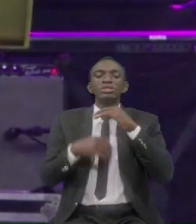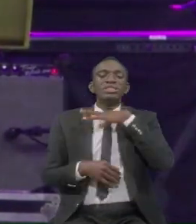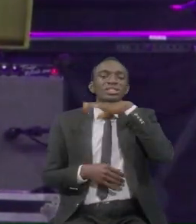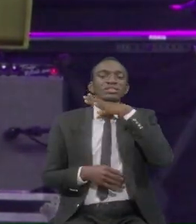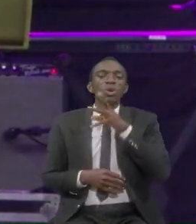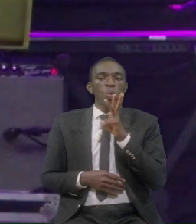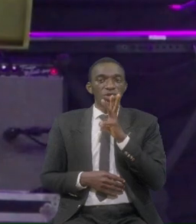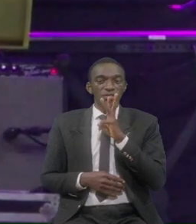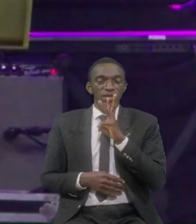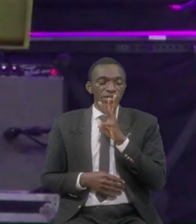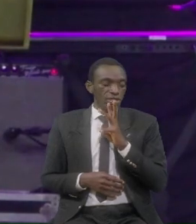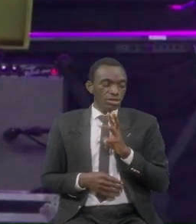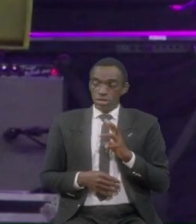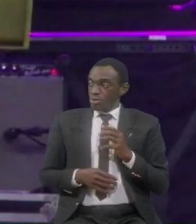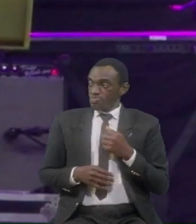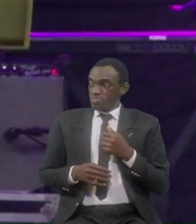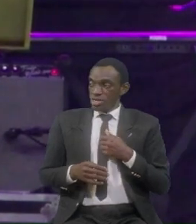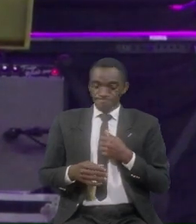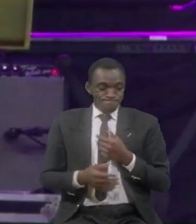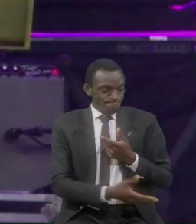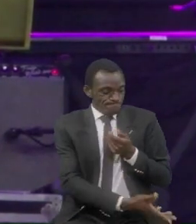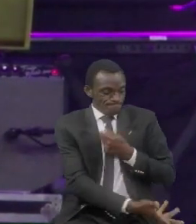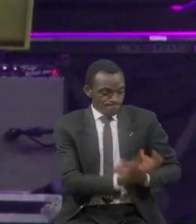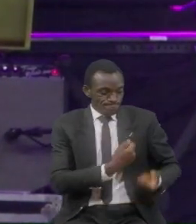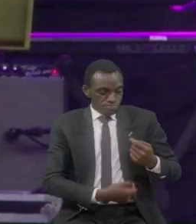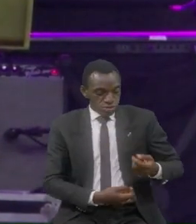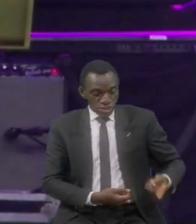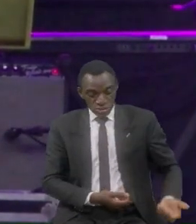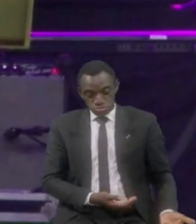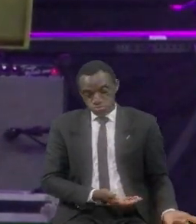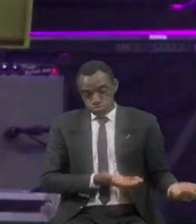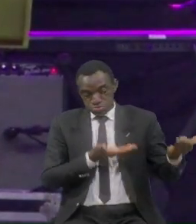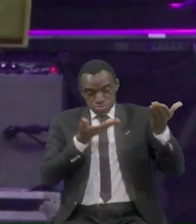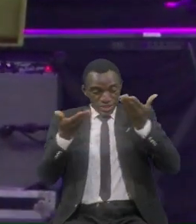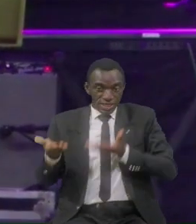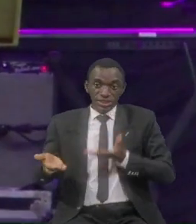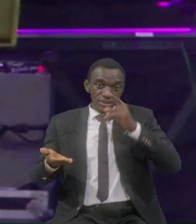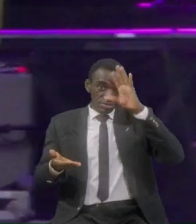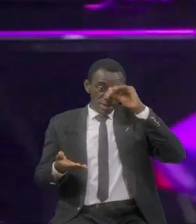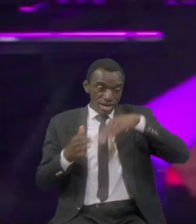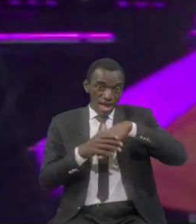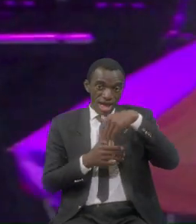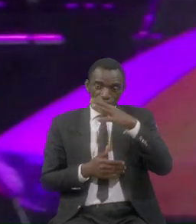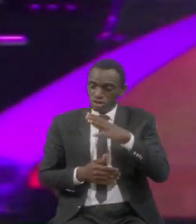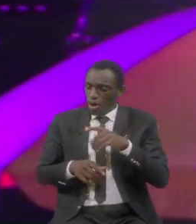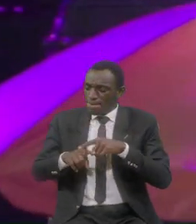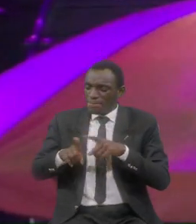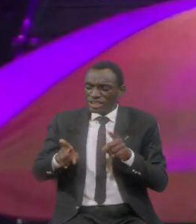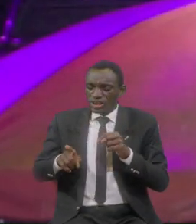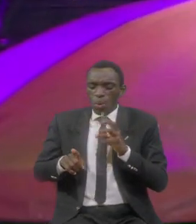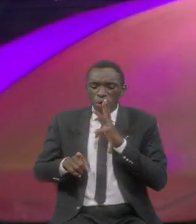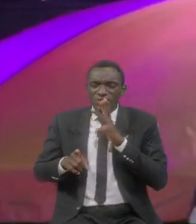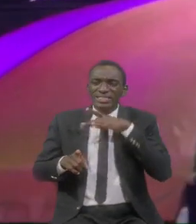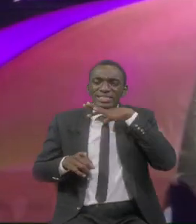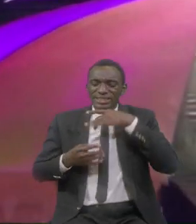sang gikuha, and you don't bring the poisonous water out of him, kung dili mo ipagawas ang iyang nainom